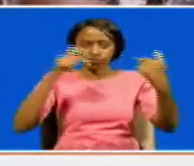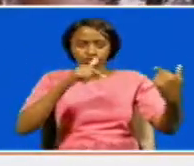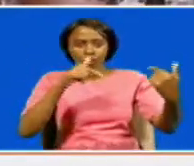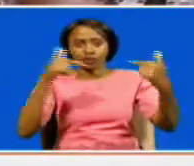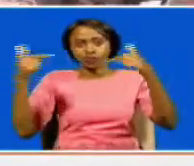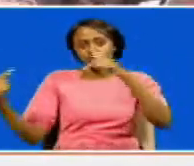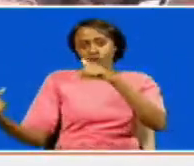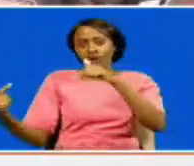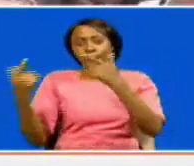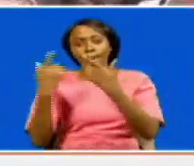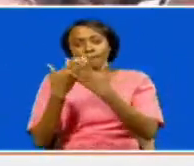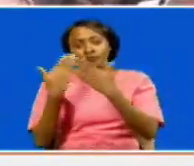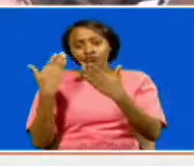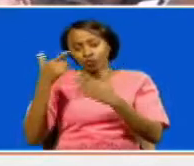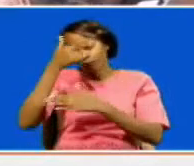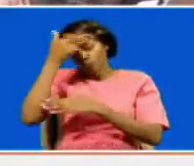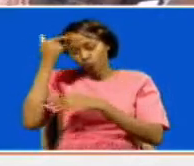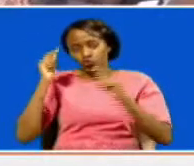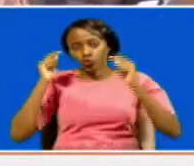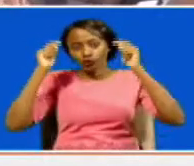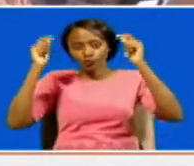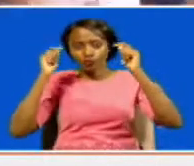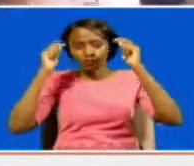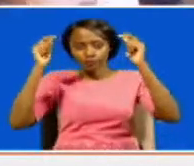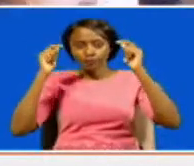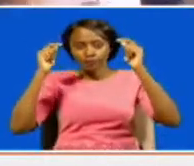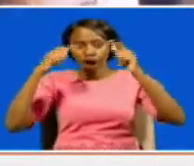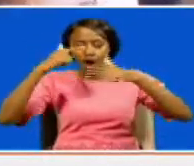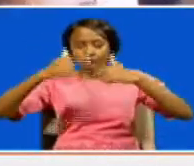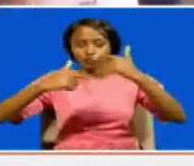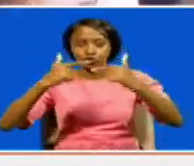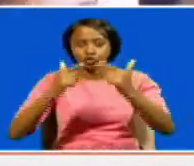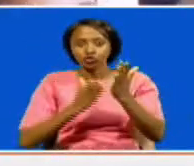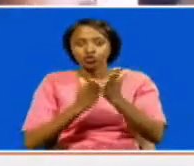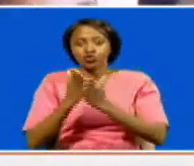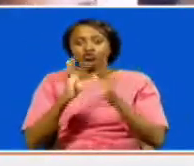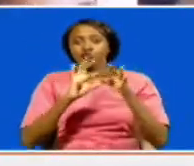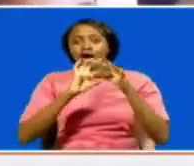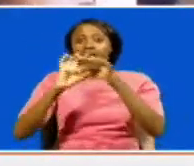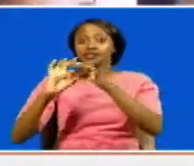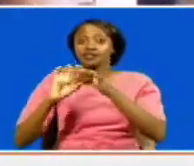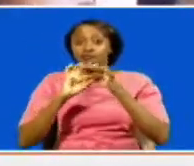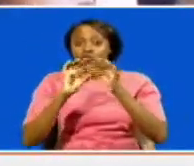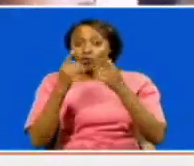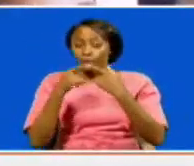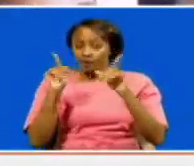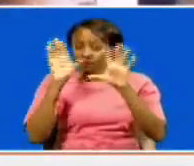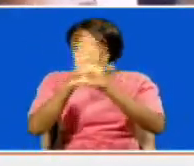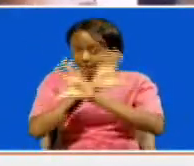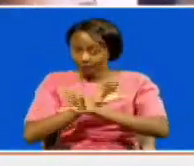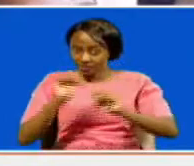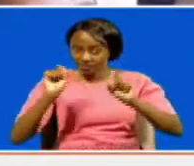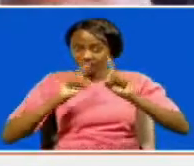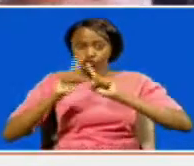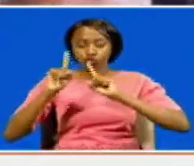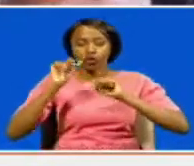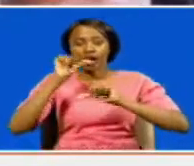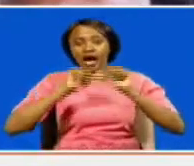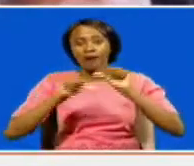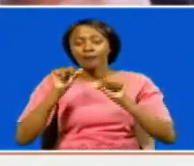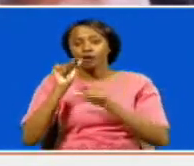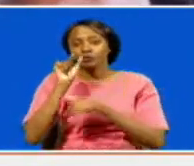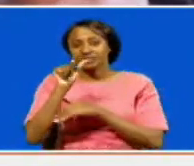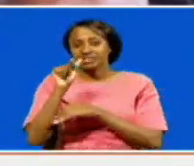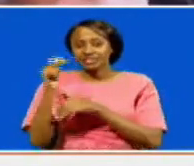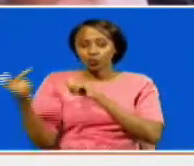wawili, haswa kutokana na maandamano ambayo yamekuwa yakiendelezwa na muungano wa Azimio. Rais akizungumza baada ya vurugu kuzuka